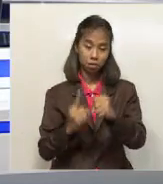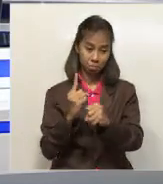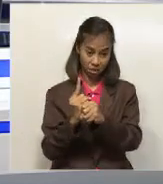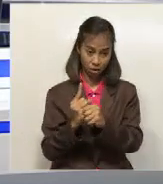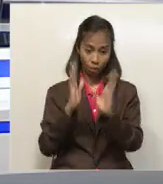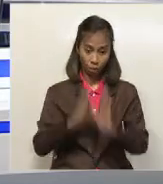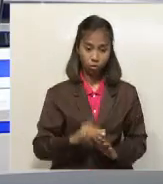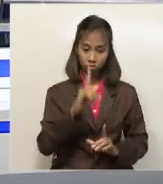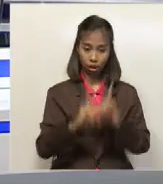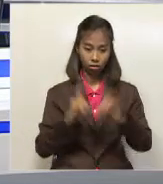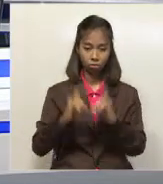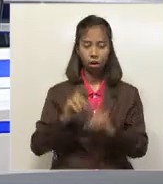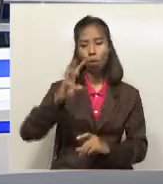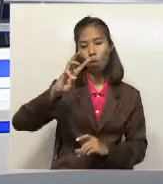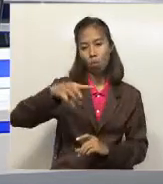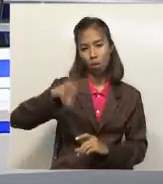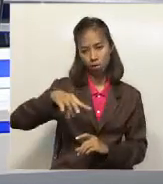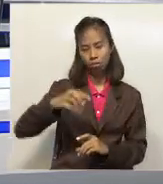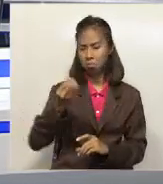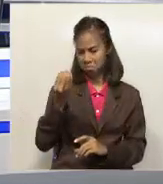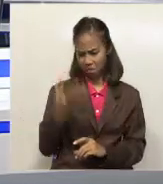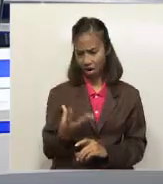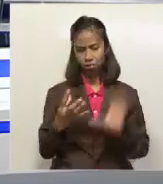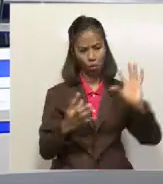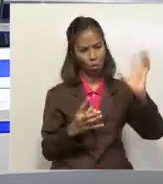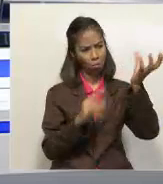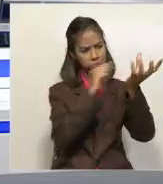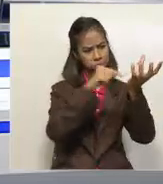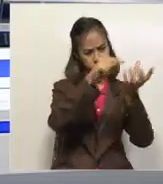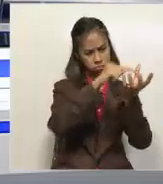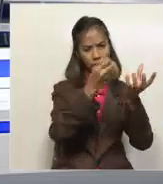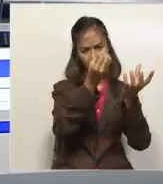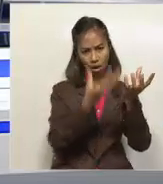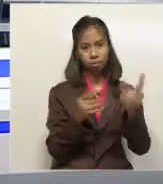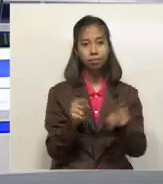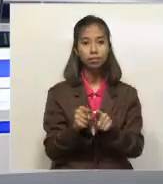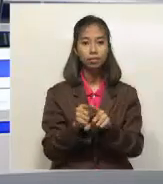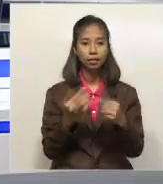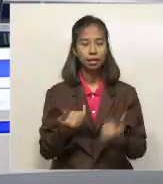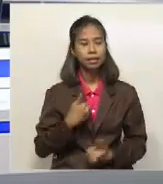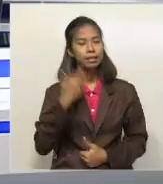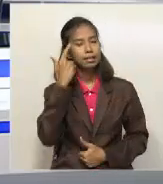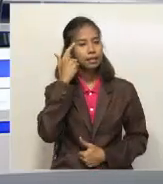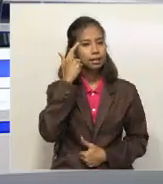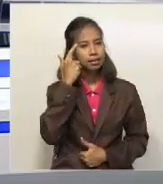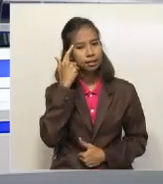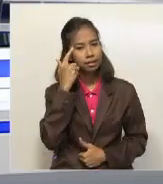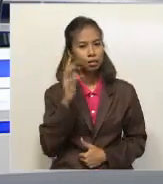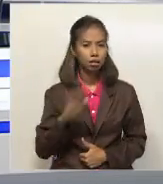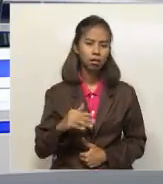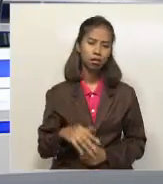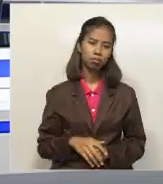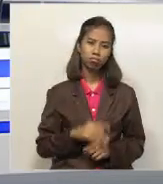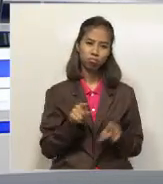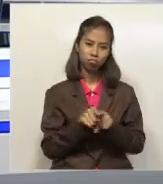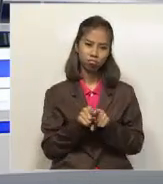6,000 กว่าคน โอ้โหเยอะมากทั่วโลกก็เยอะมาก ใช่แต่พอถ้าพูดถึงอีกในมุมนึงหลายๆคนอาจจะมองว่าการที่จะก้าวเข้าไปต